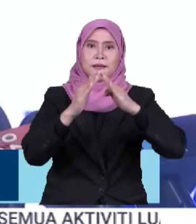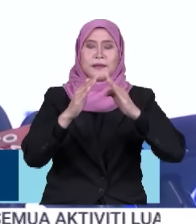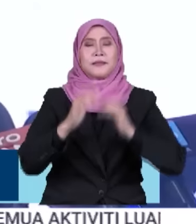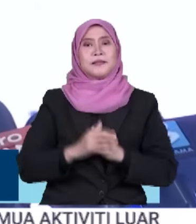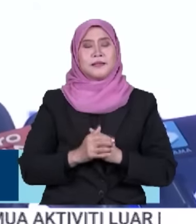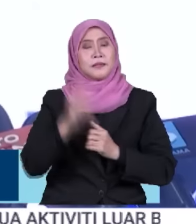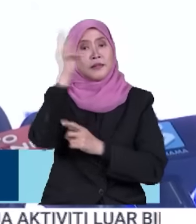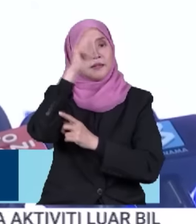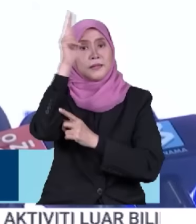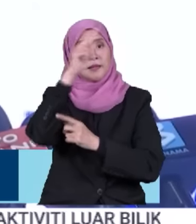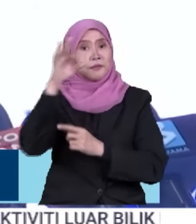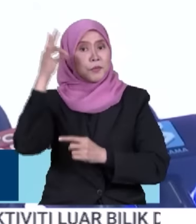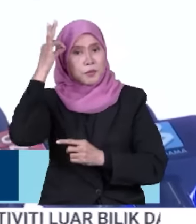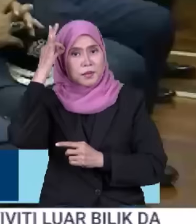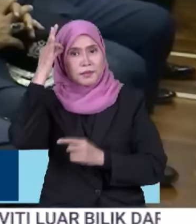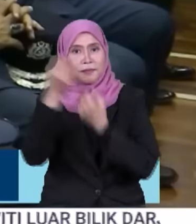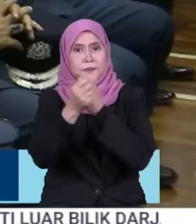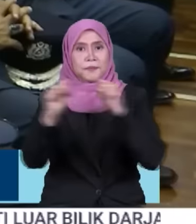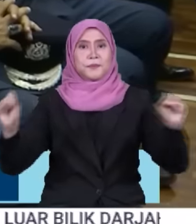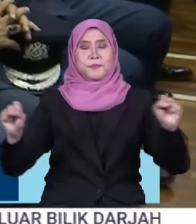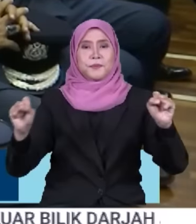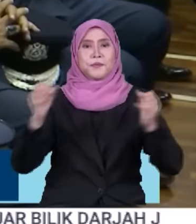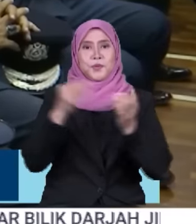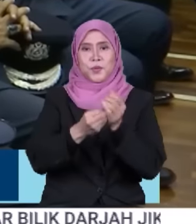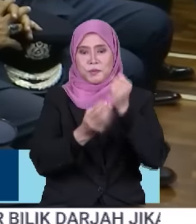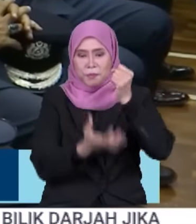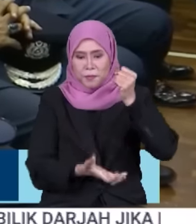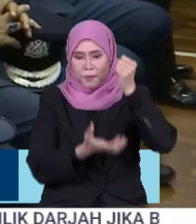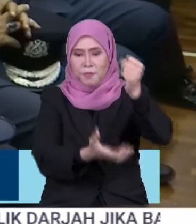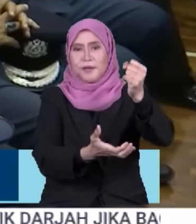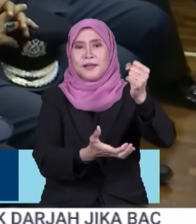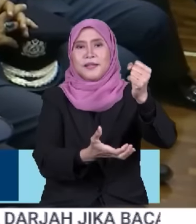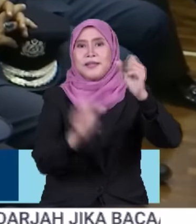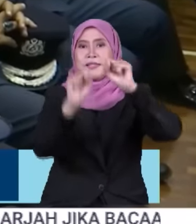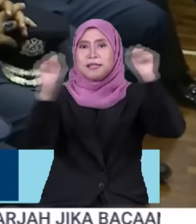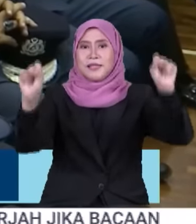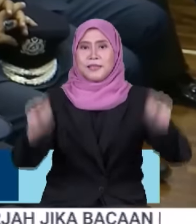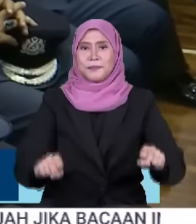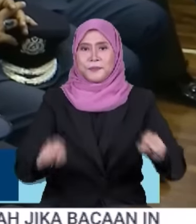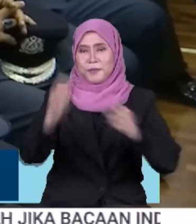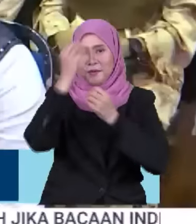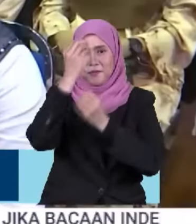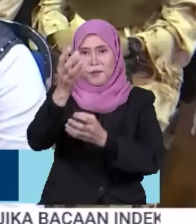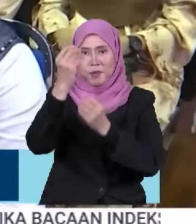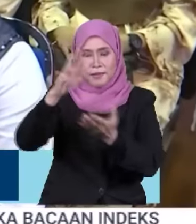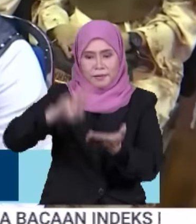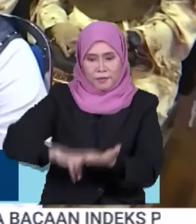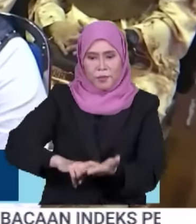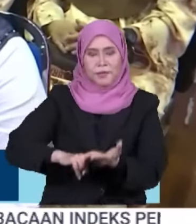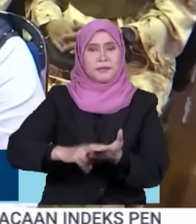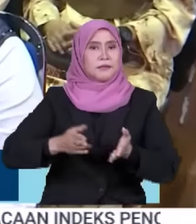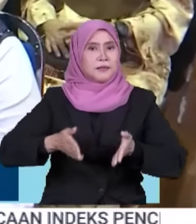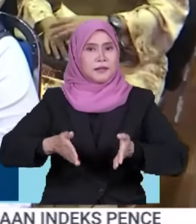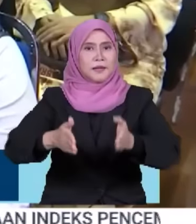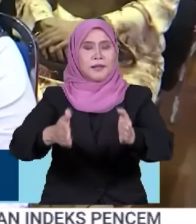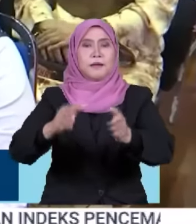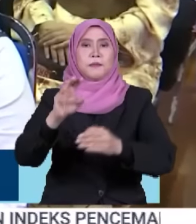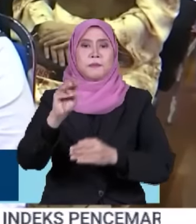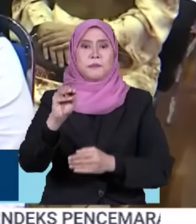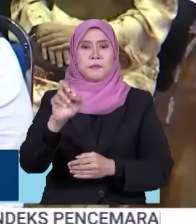Antaranya, Kerajaan Persekutuan menyediakan peruntukan tahunan sistem maklumat rekod jalan raya Malaysia